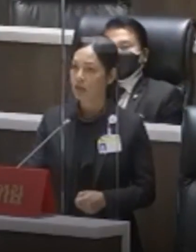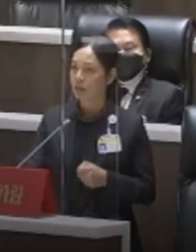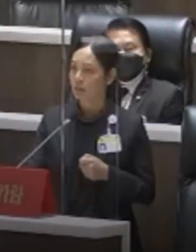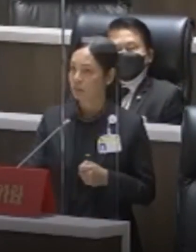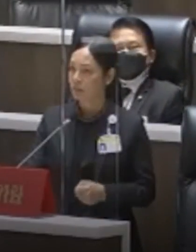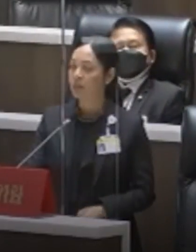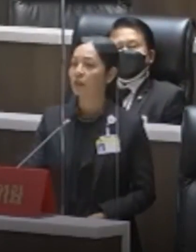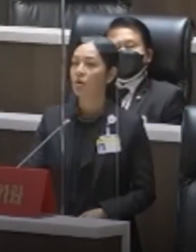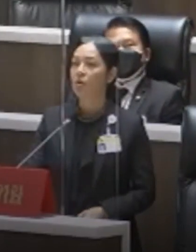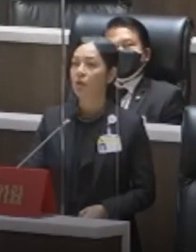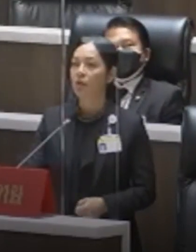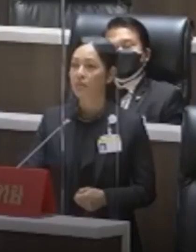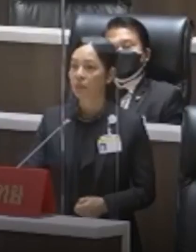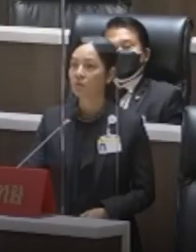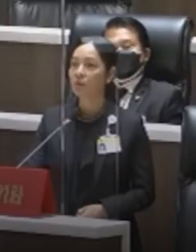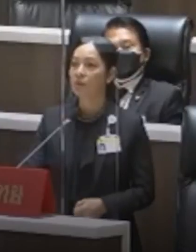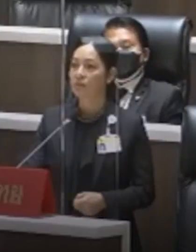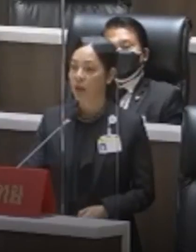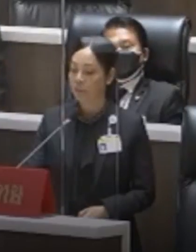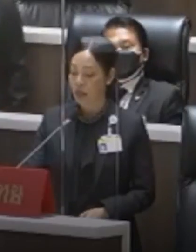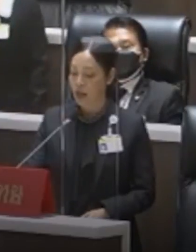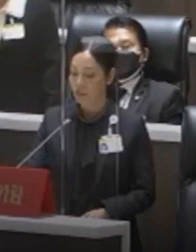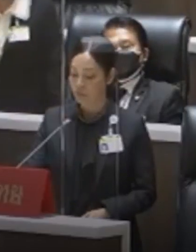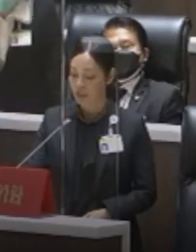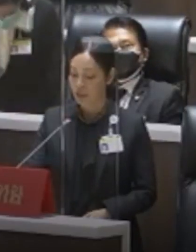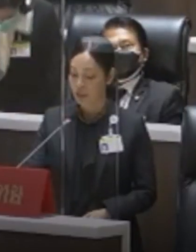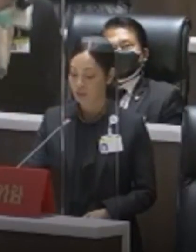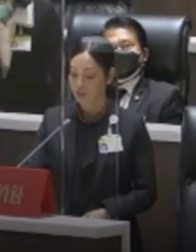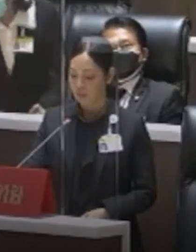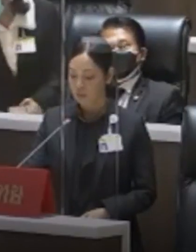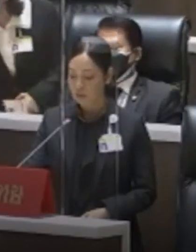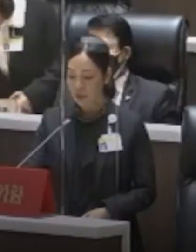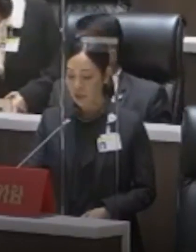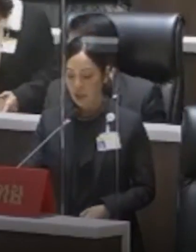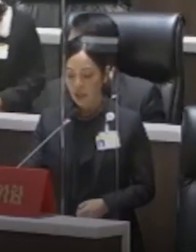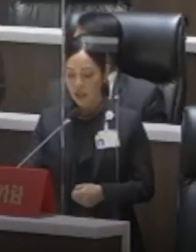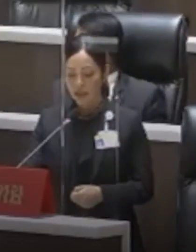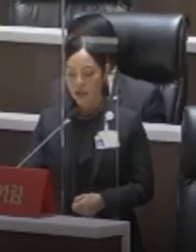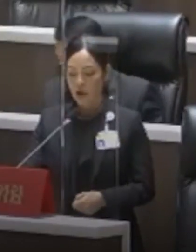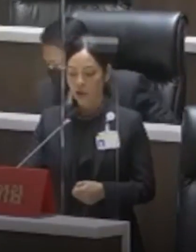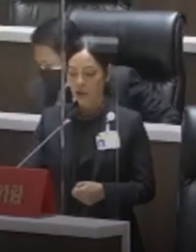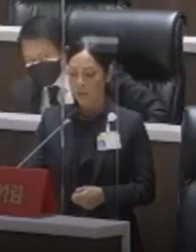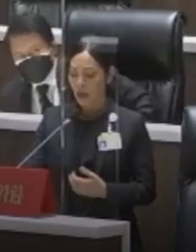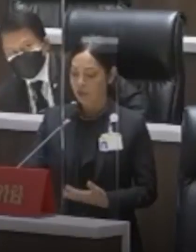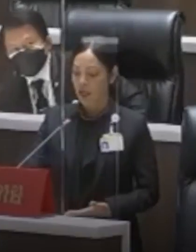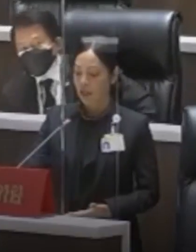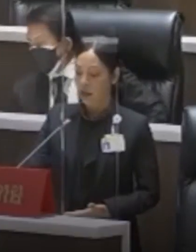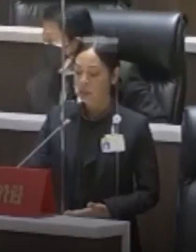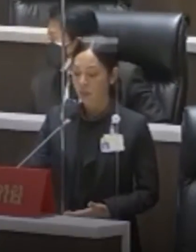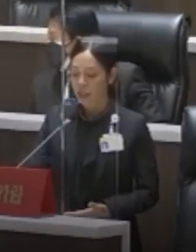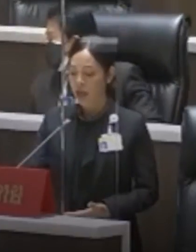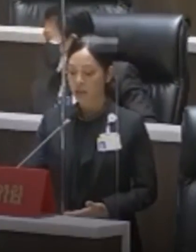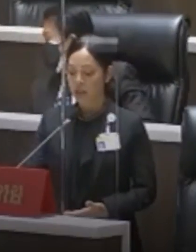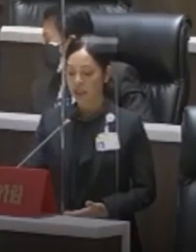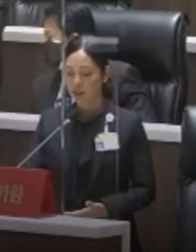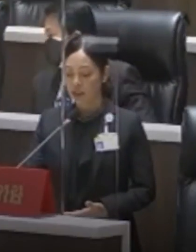และเกษตรกรก็จะไม่ต้องเจอกับสภาพปัญหาแบบนี้ค่ะเกษตรกรก็จะกลับจากหลังมือเ